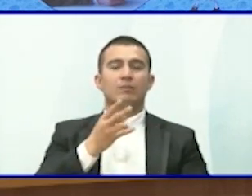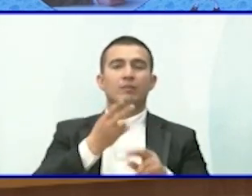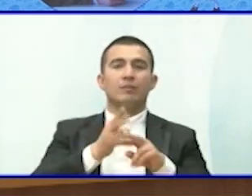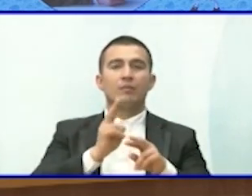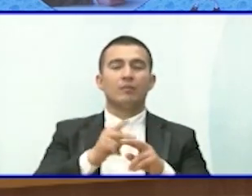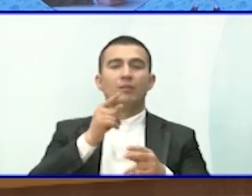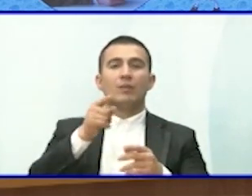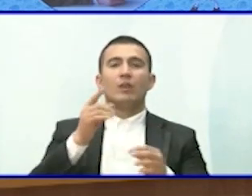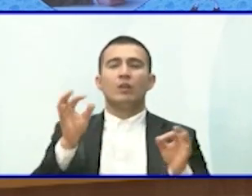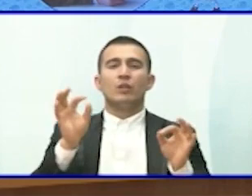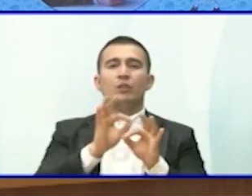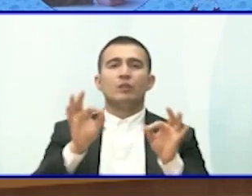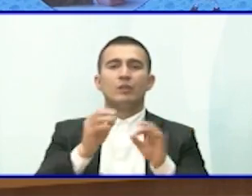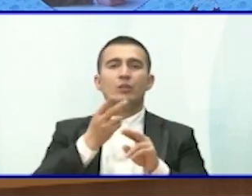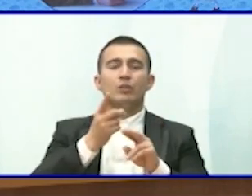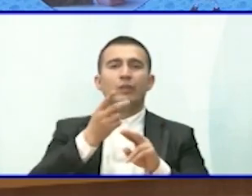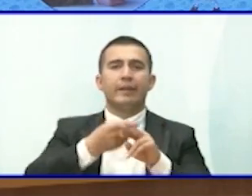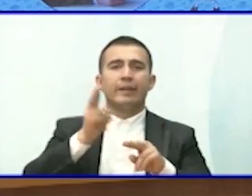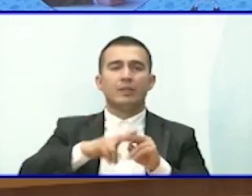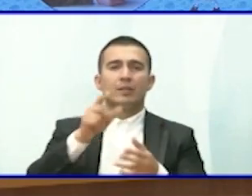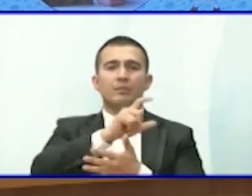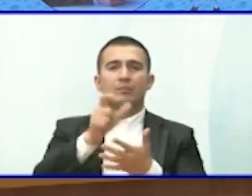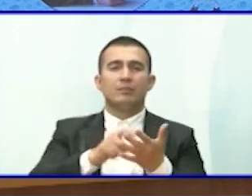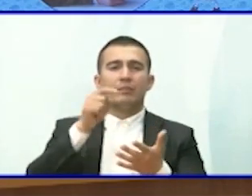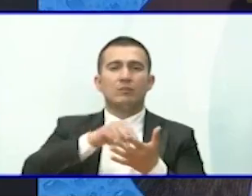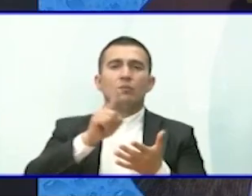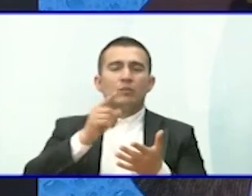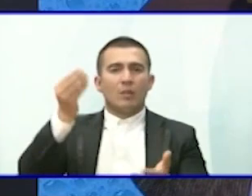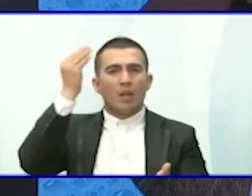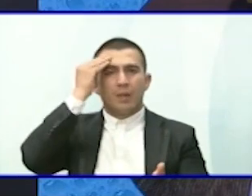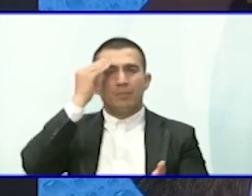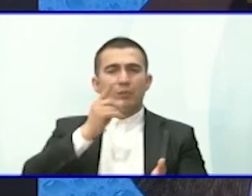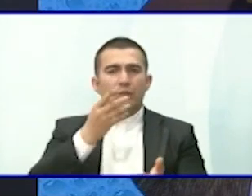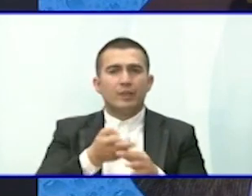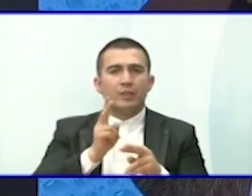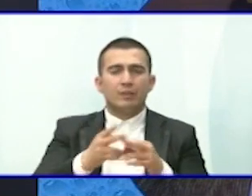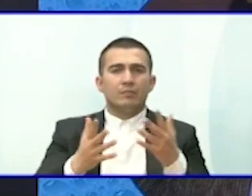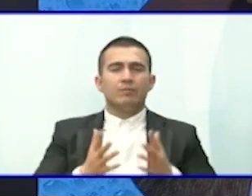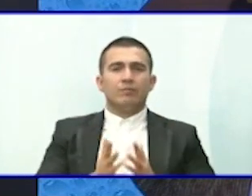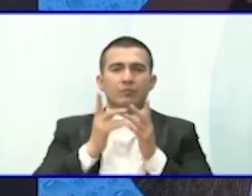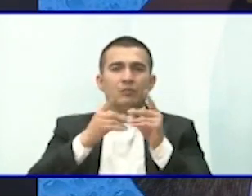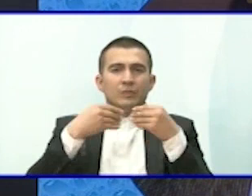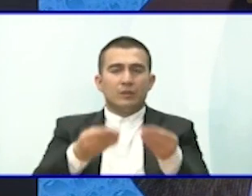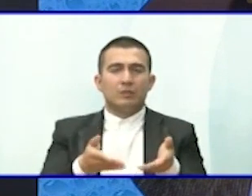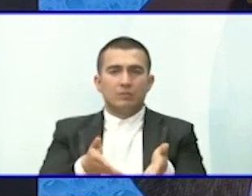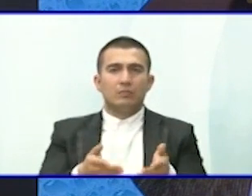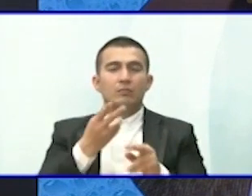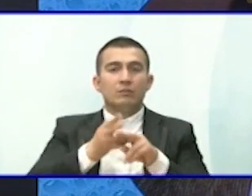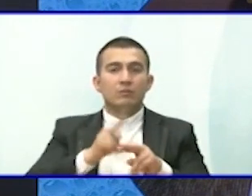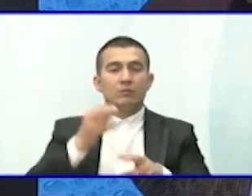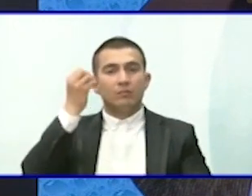вопросы о чем мечтает девочка главная героиня в данном случае даны здесь